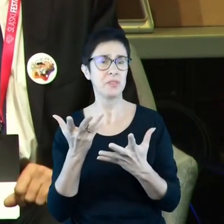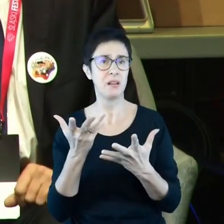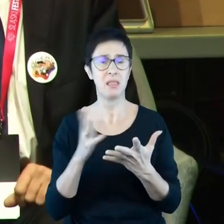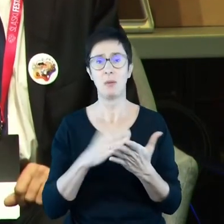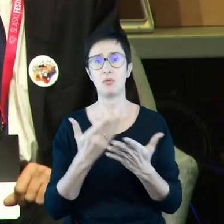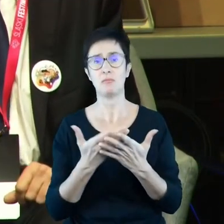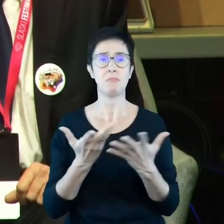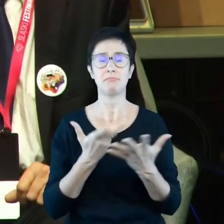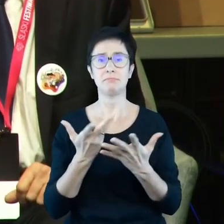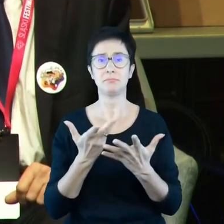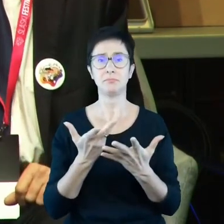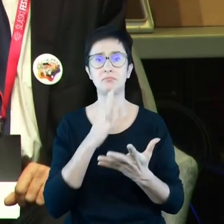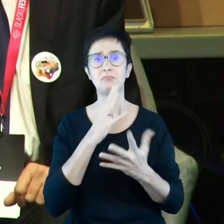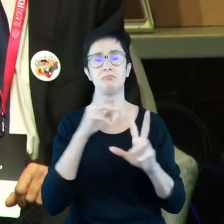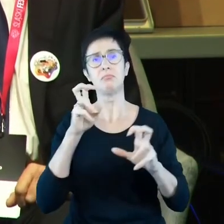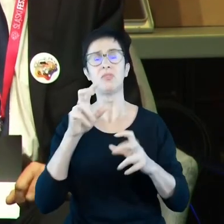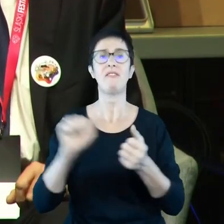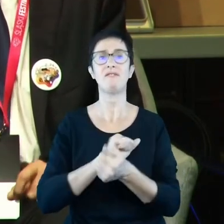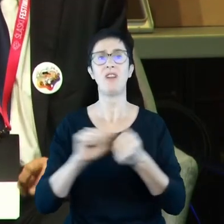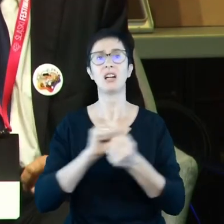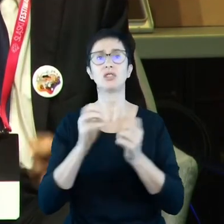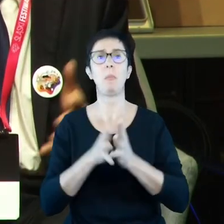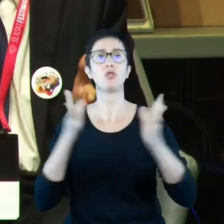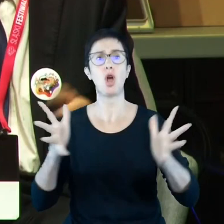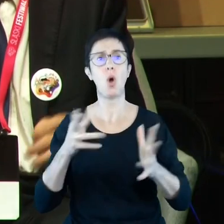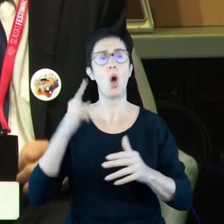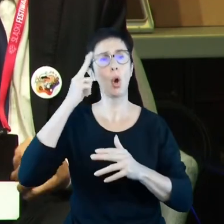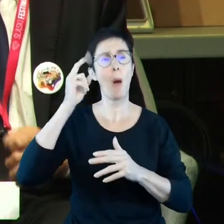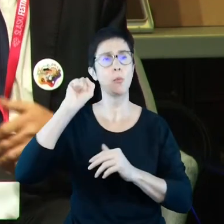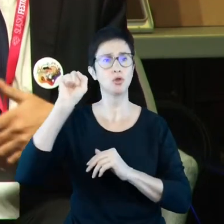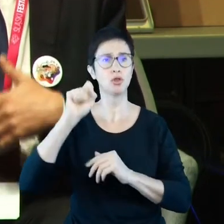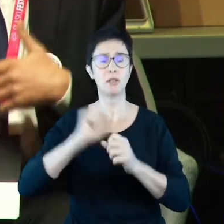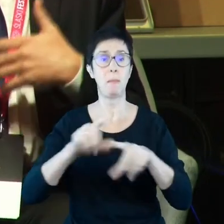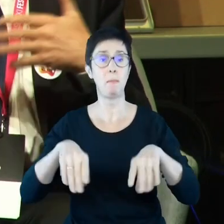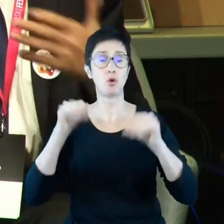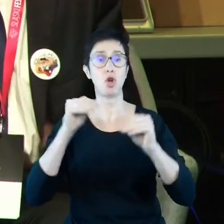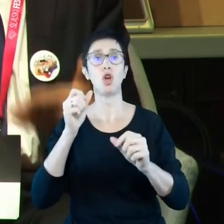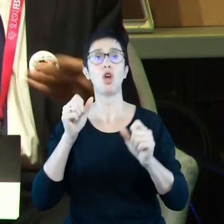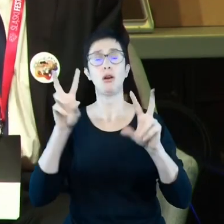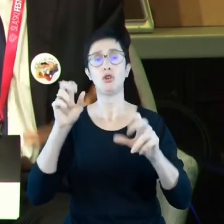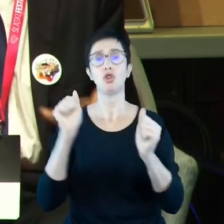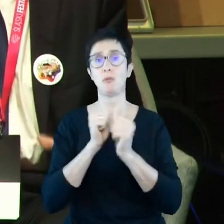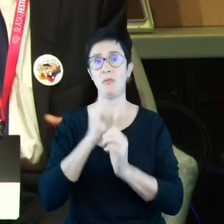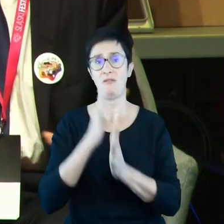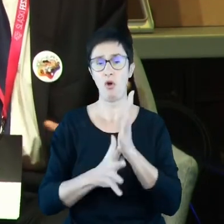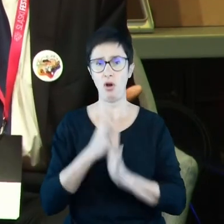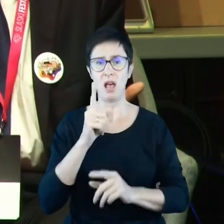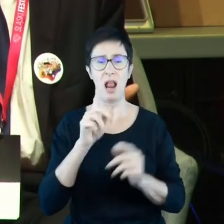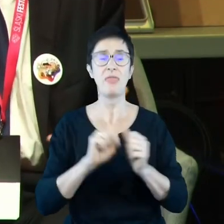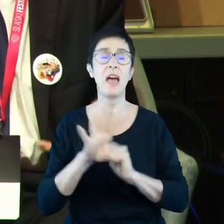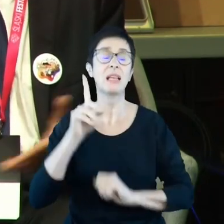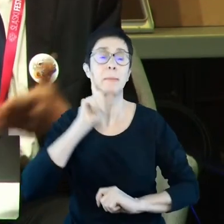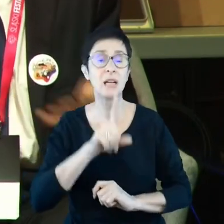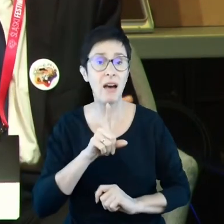oczywiście walki z poszerzającym się komunizmem, to jest początek zimnej wojny, ale przecież ostatecznie ofiarami